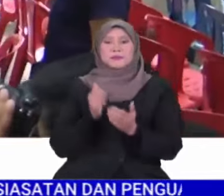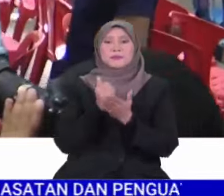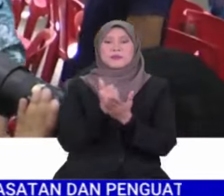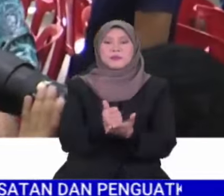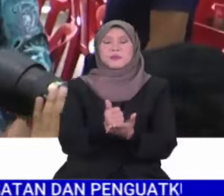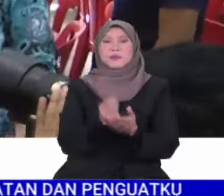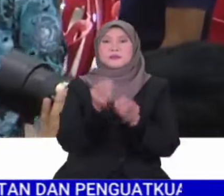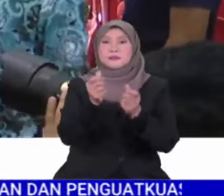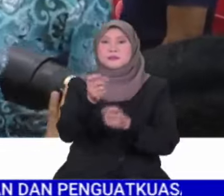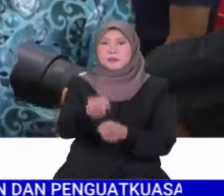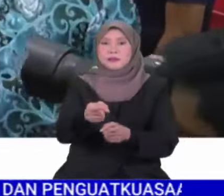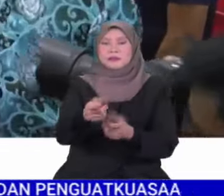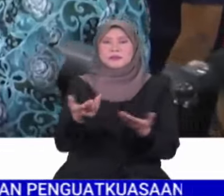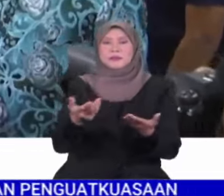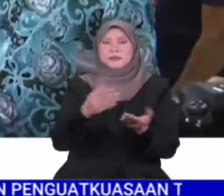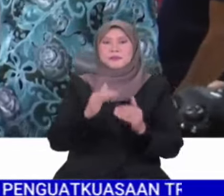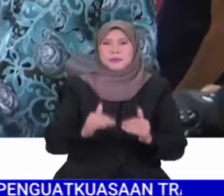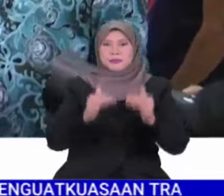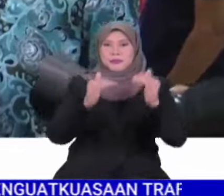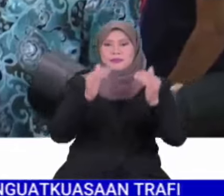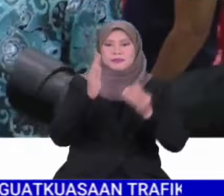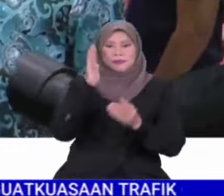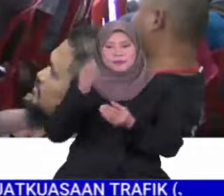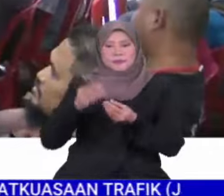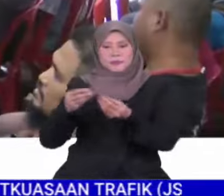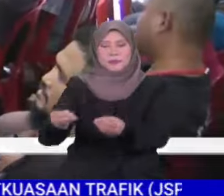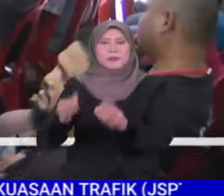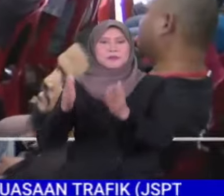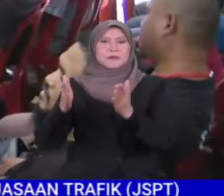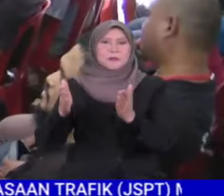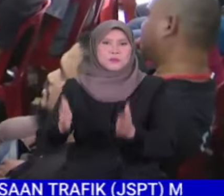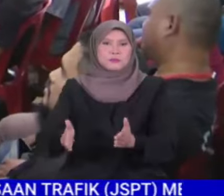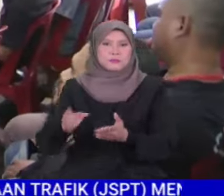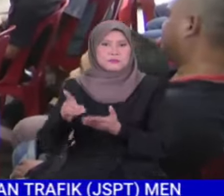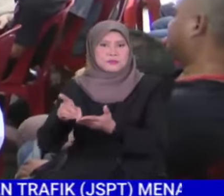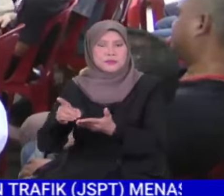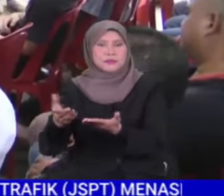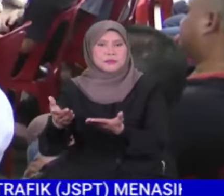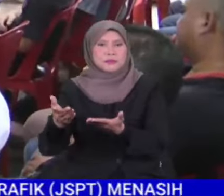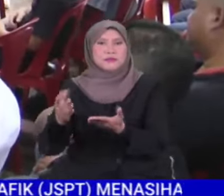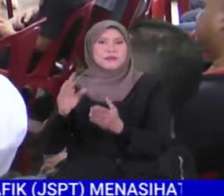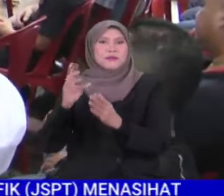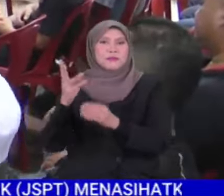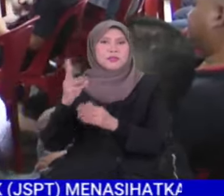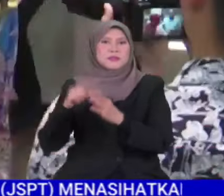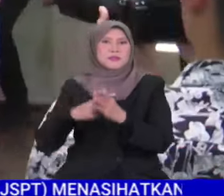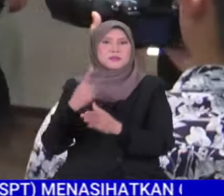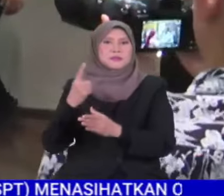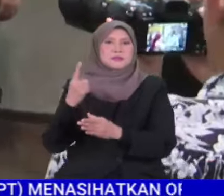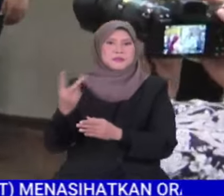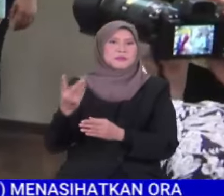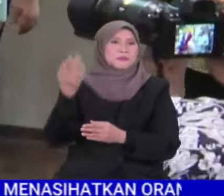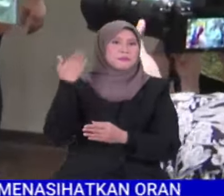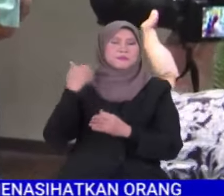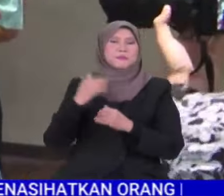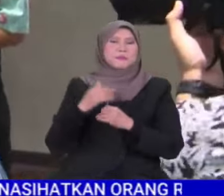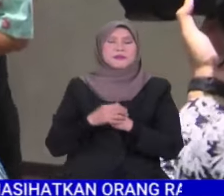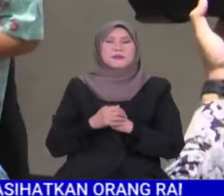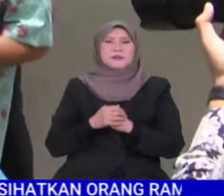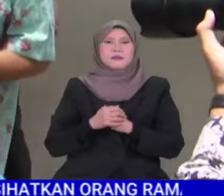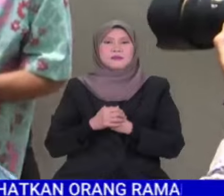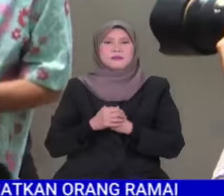tersebut disalur secara berperingkat dan akan diserah kepada penerima selewat-lewatnya 16 Februari depan. Sepanjang tempoh monsun